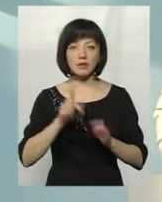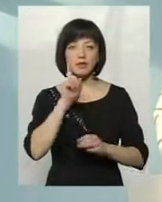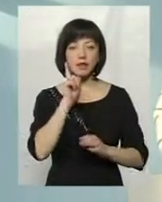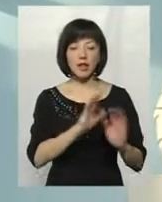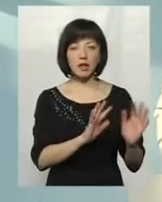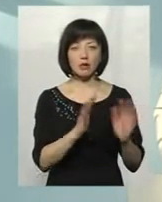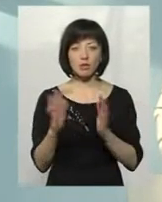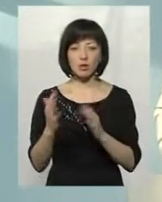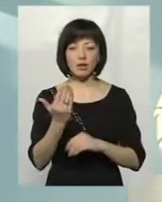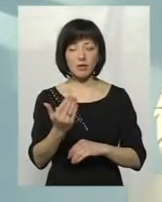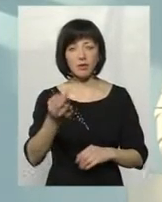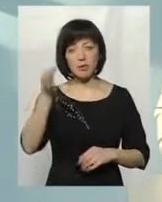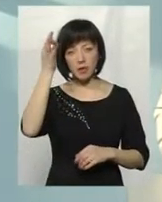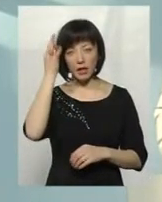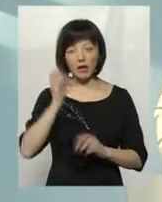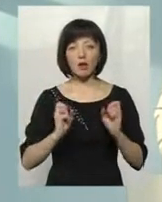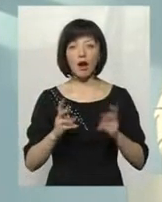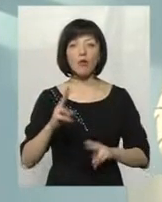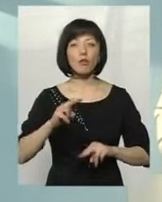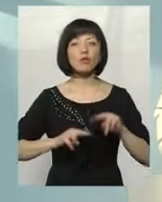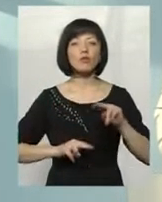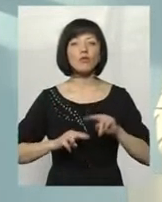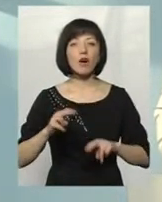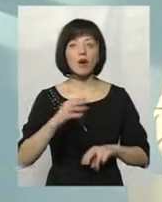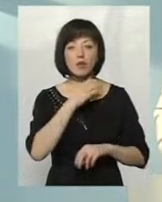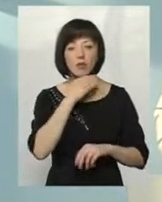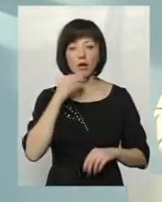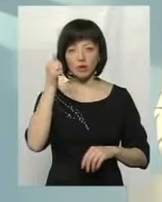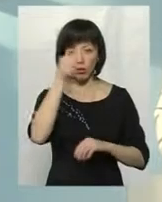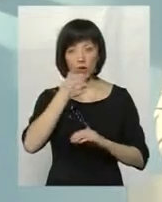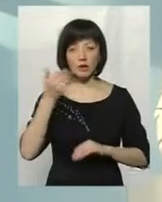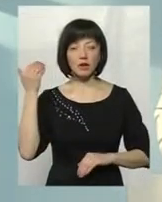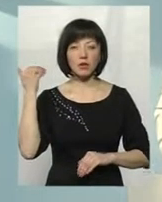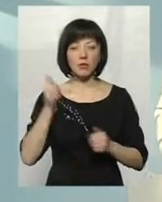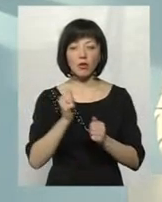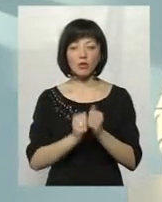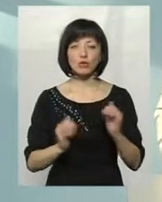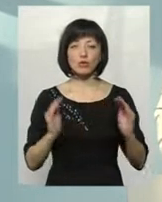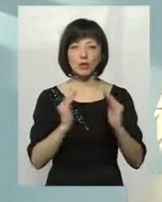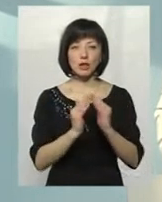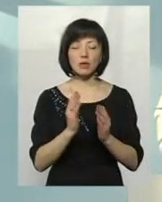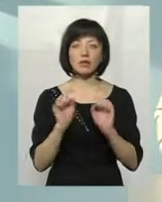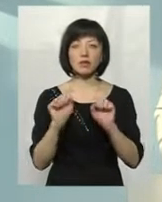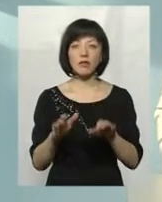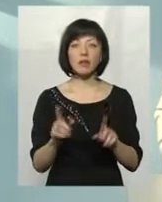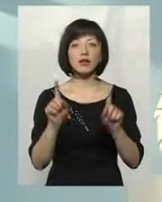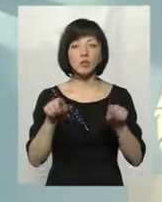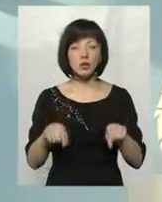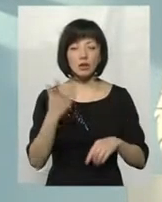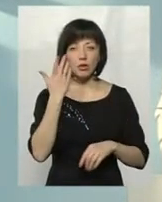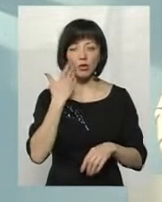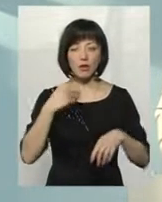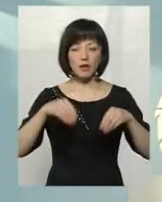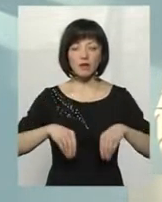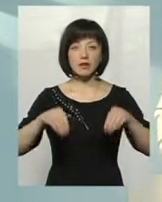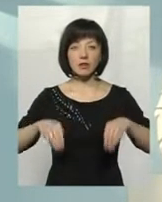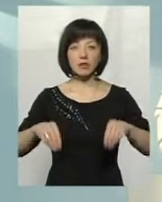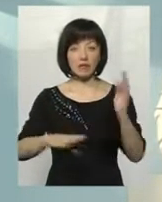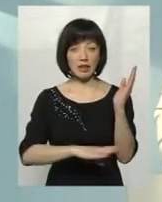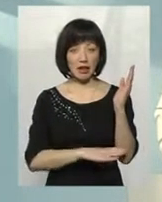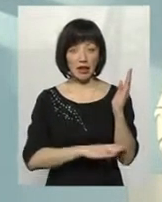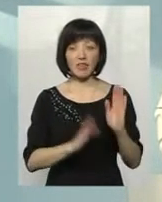зони. Ми ж пам'ятаємо, як будували багато років тому назад, біля кожного будинку, і його здавали тільки тоді, коли висаджували дерева.